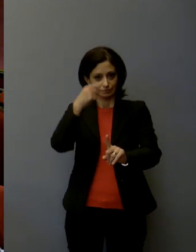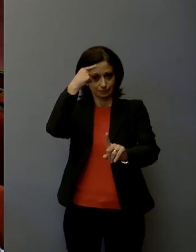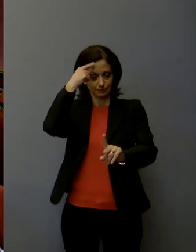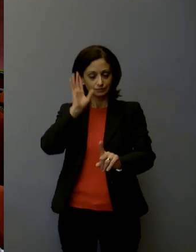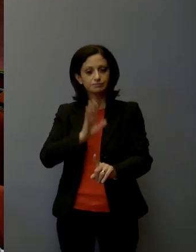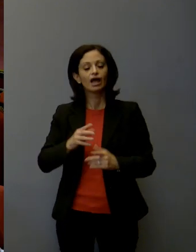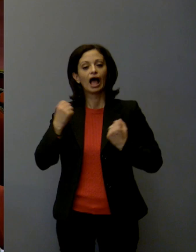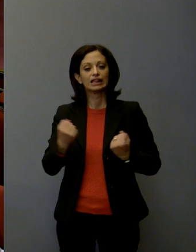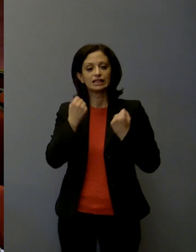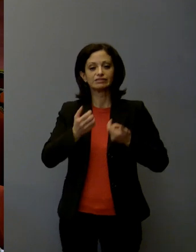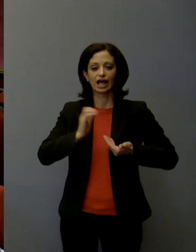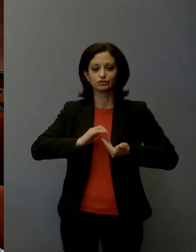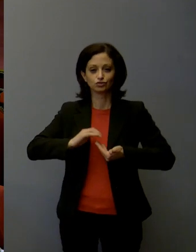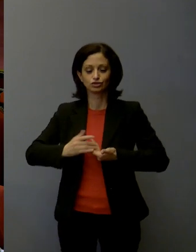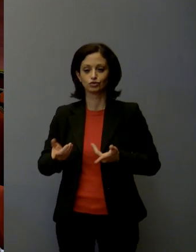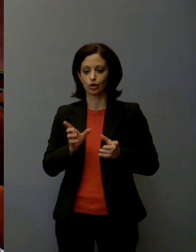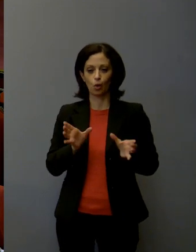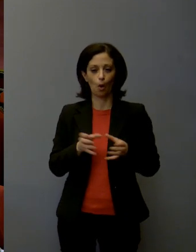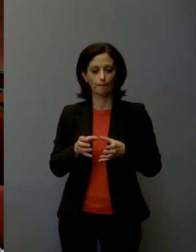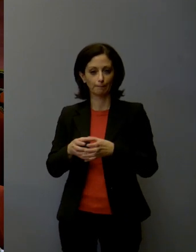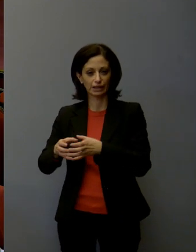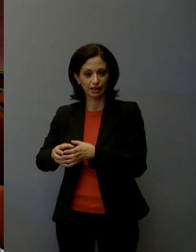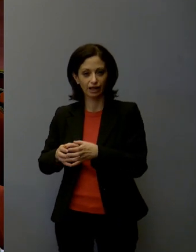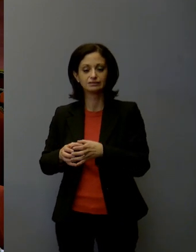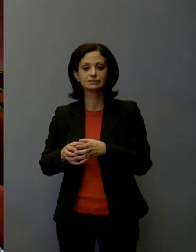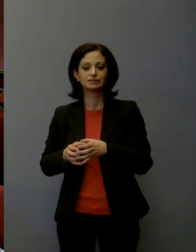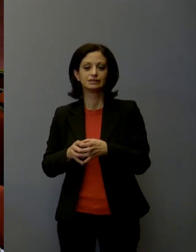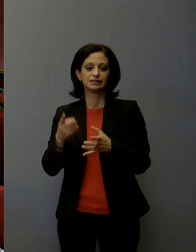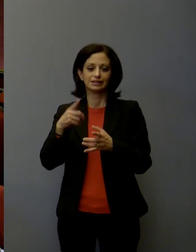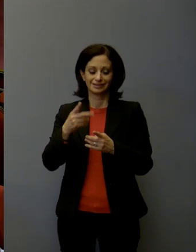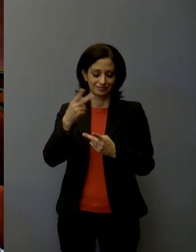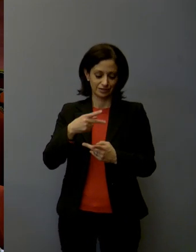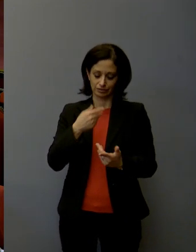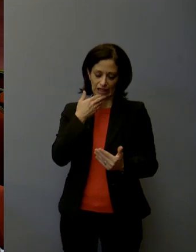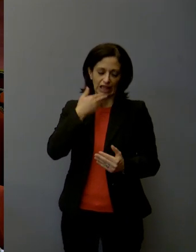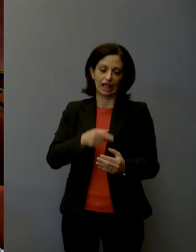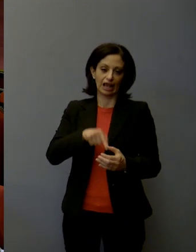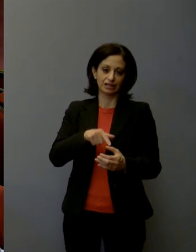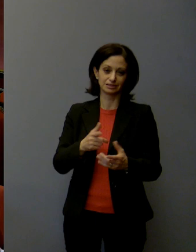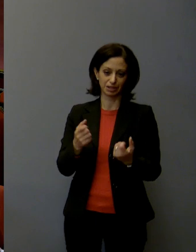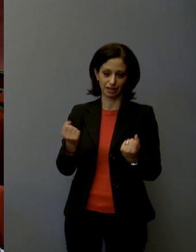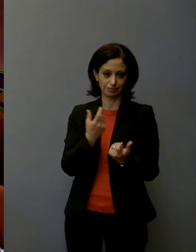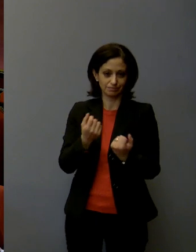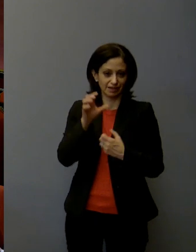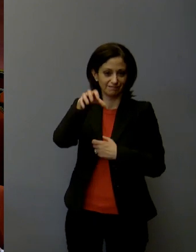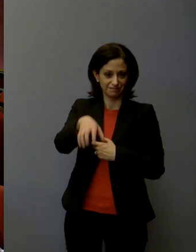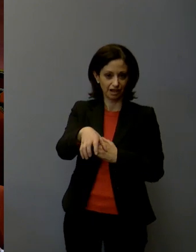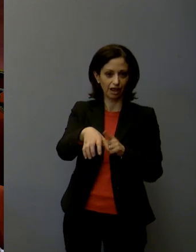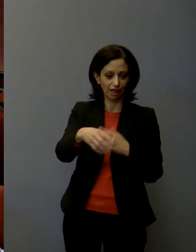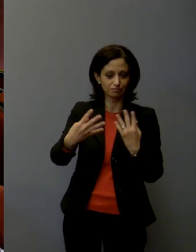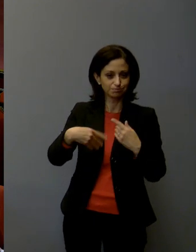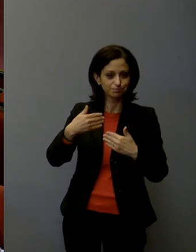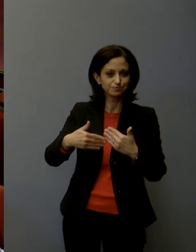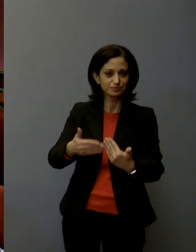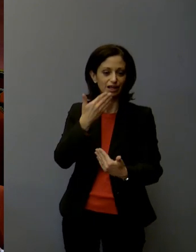dell'associazione dei comitati che sono diciamo l'energia Vitale di questa villa che è in vita e molto